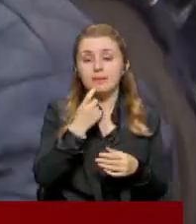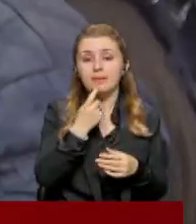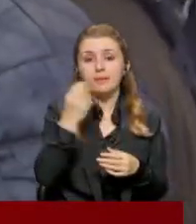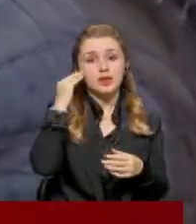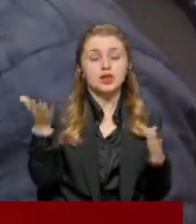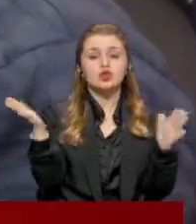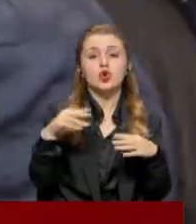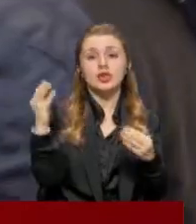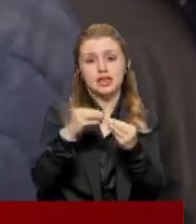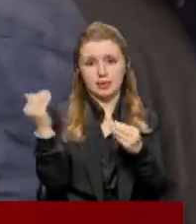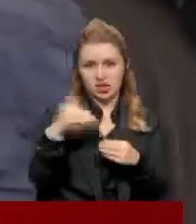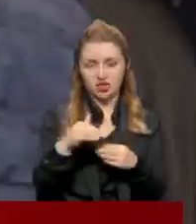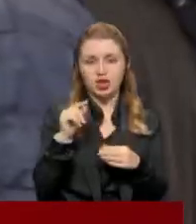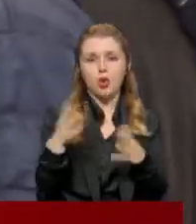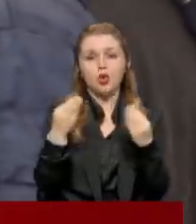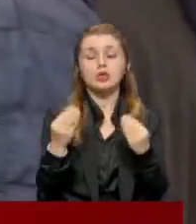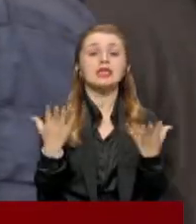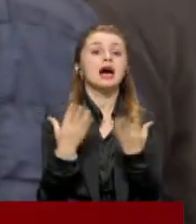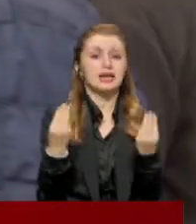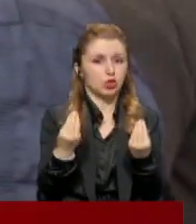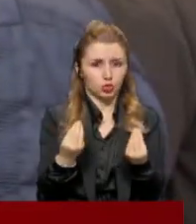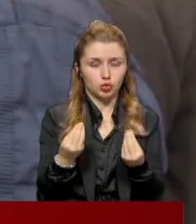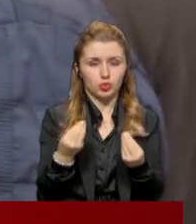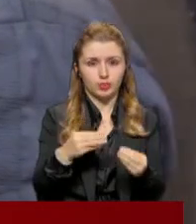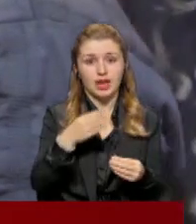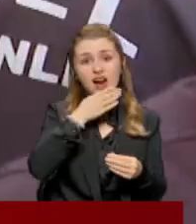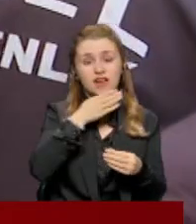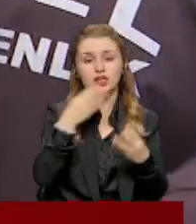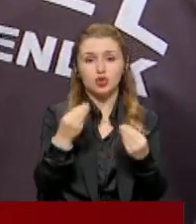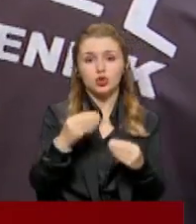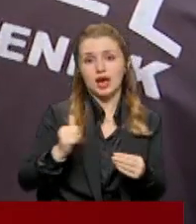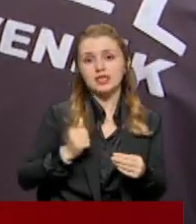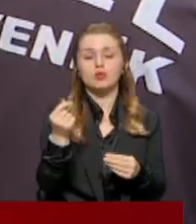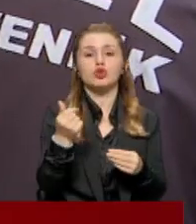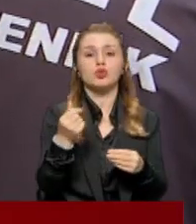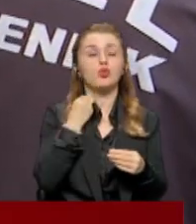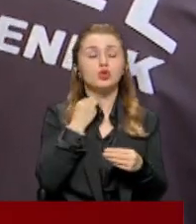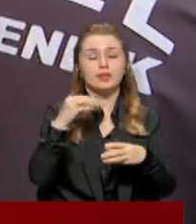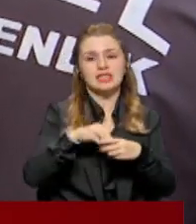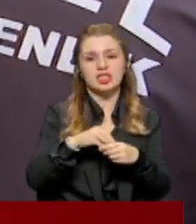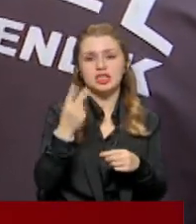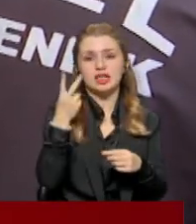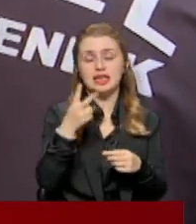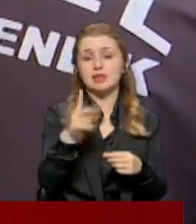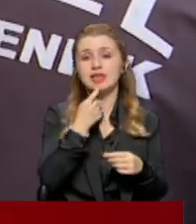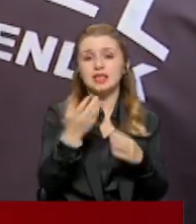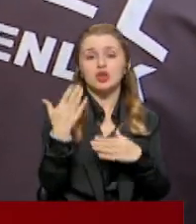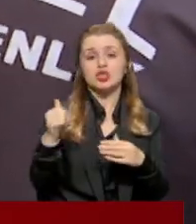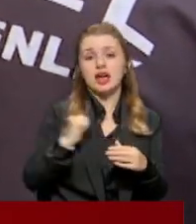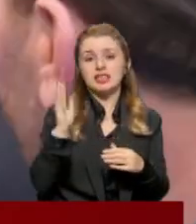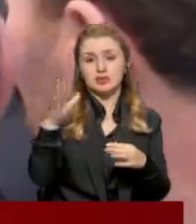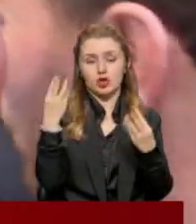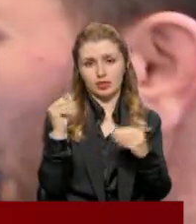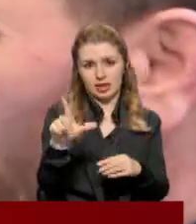zam gelecekmiş. Şimdi olursa daha iyi olur, bizim avantajımız oluyor. Askerlik borçlanması için 2000 yılından önce askere gitmiş